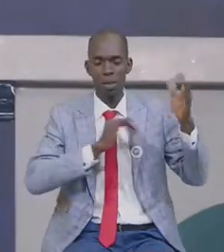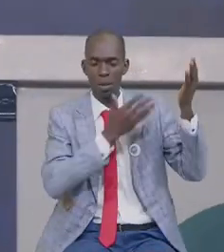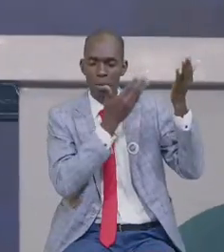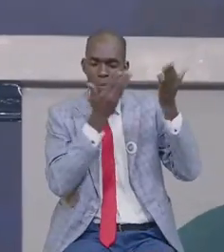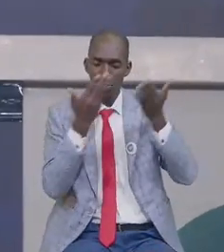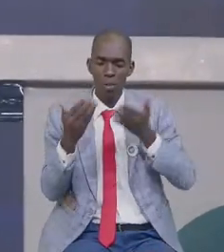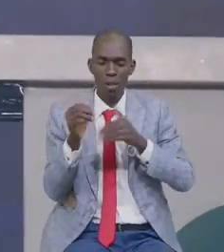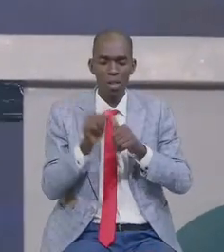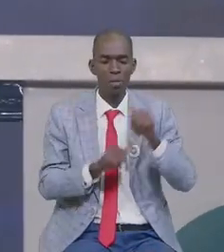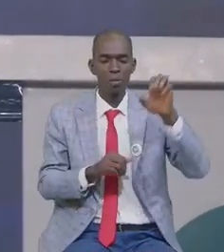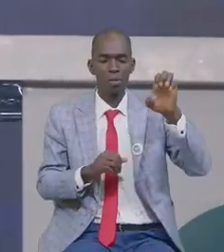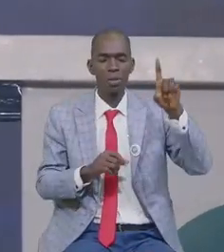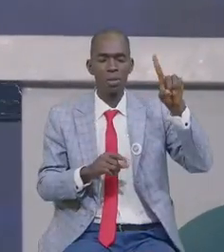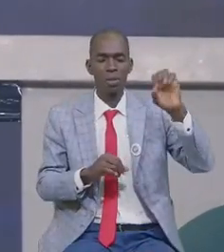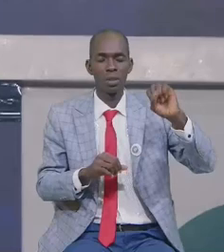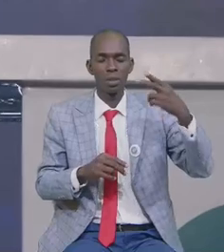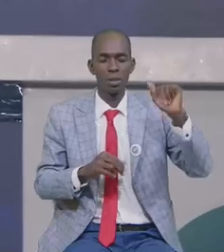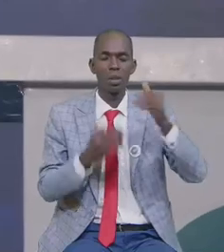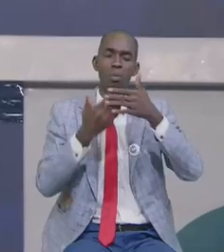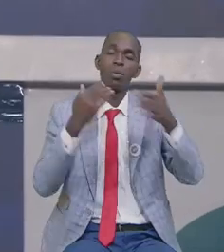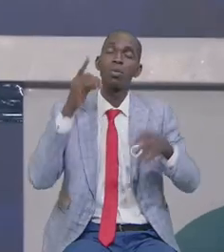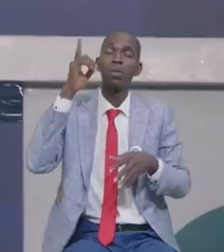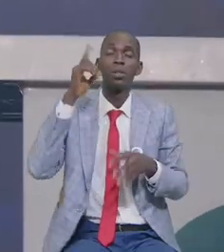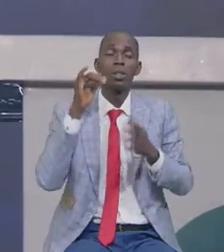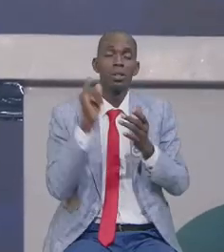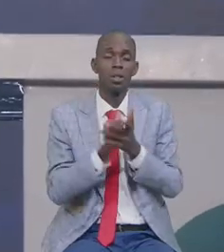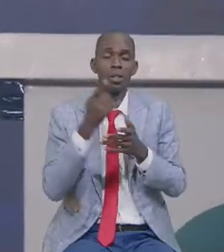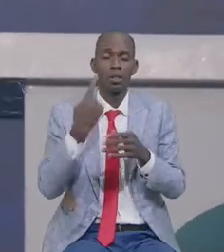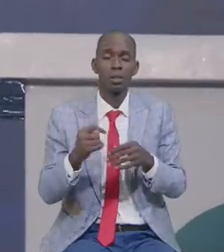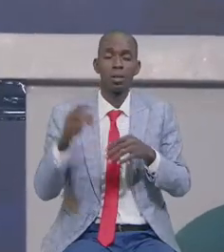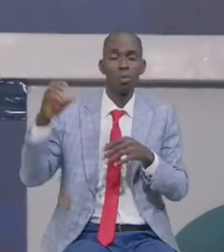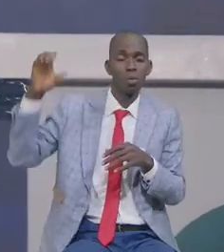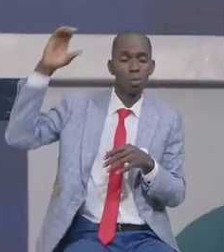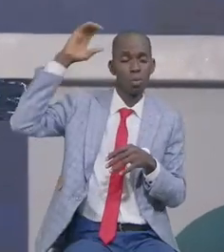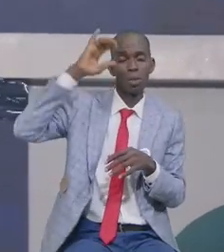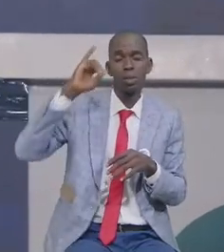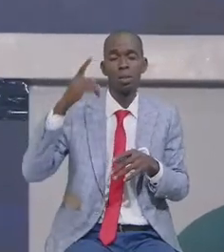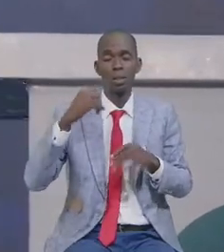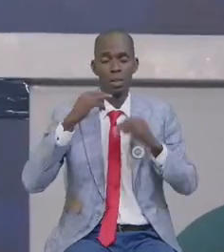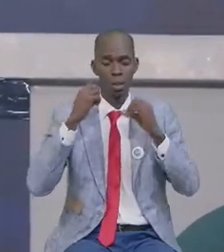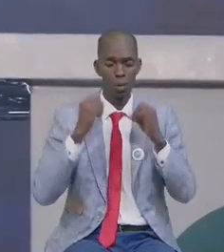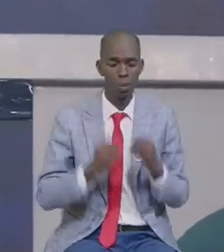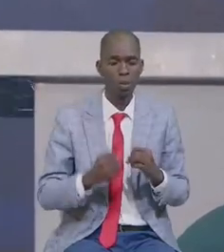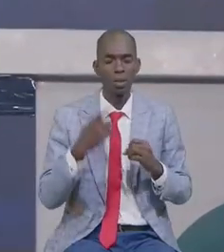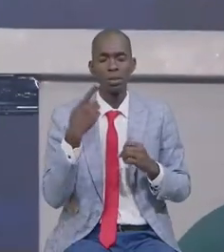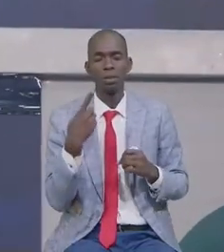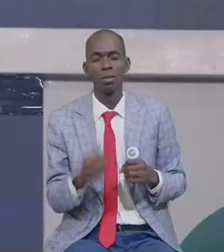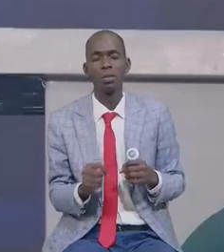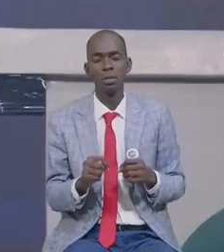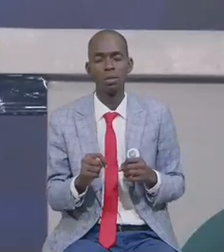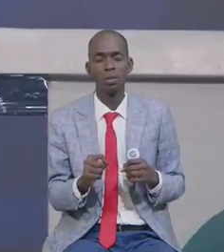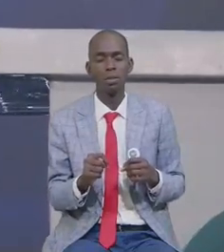J'amène tout Élie devant toi. Pour que l'onction, la puissance, le manteau